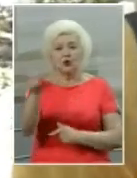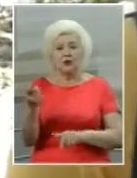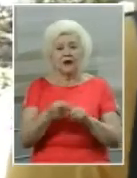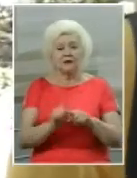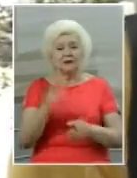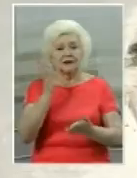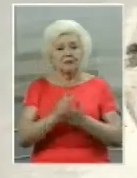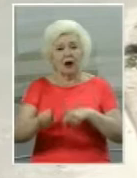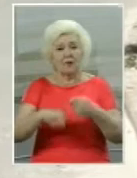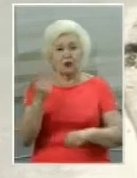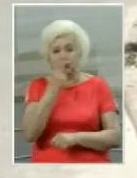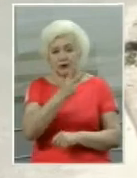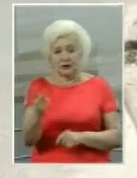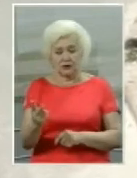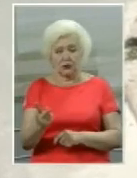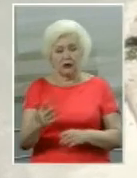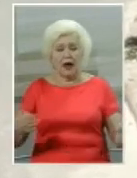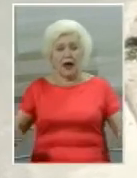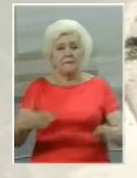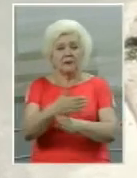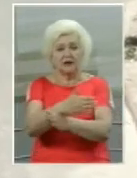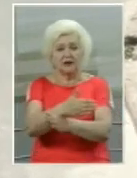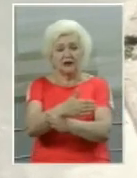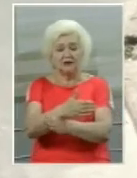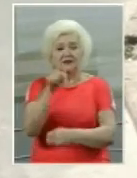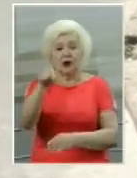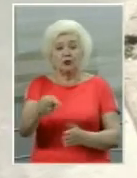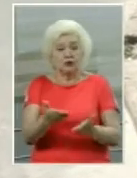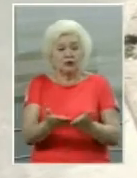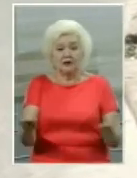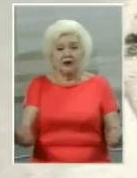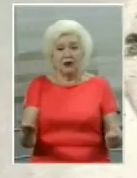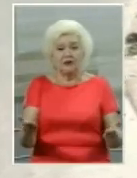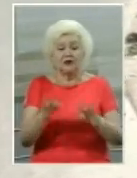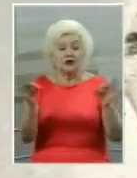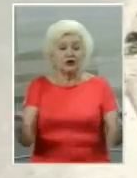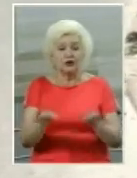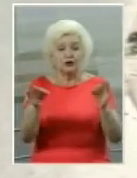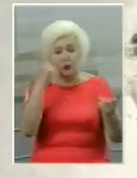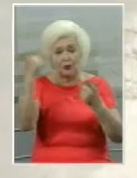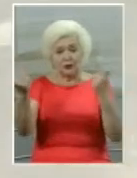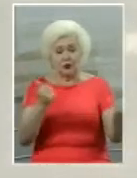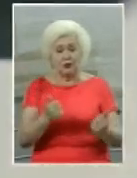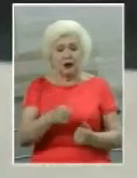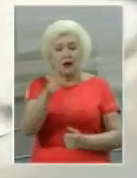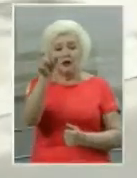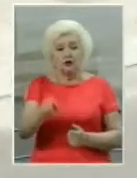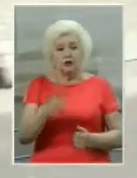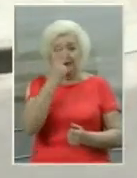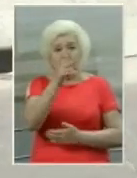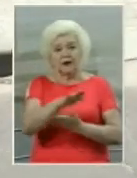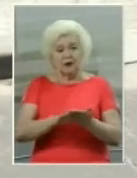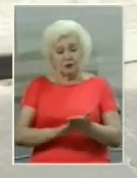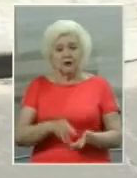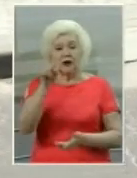мають порушення зору. Перекрестя, да? Ось тут немає пониження взагалі, а якщо ми побачимо далі,